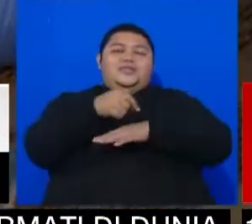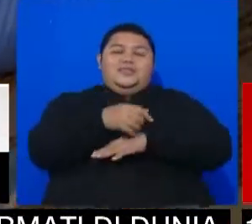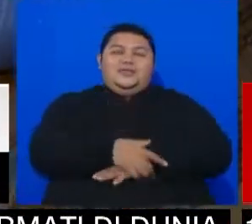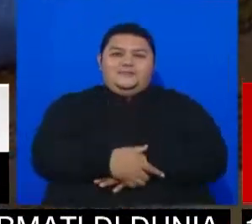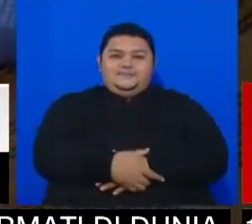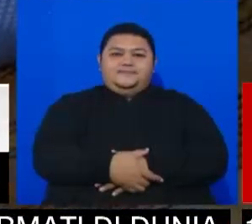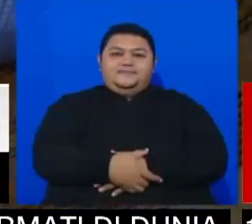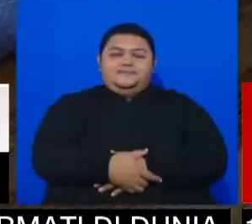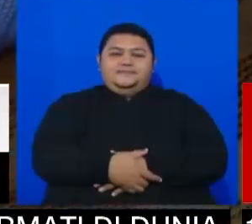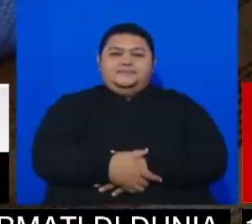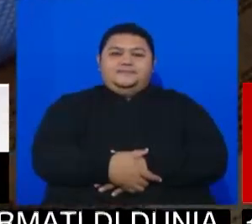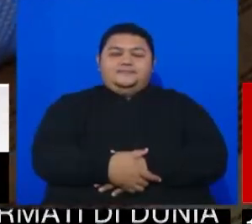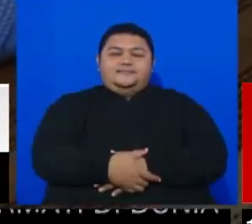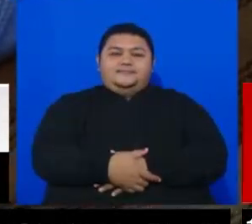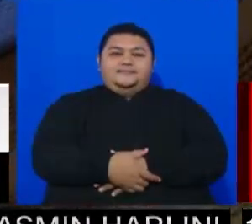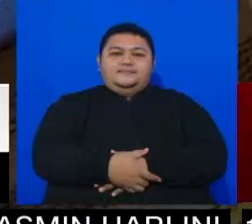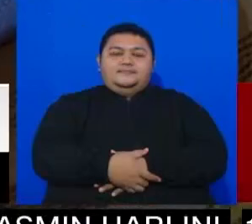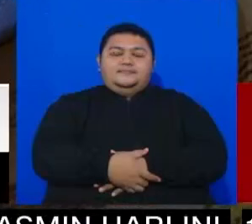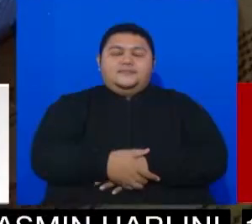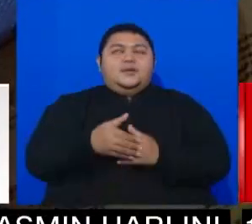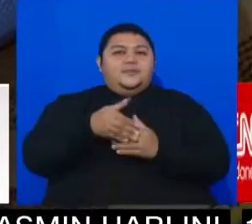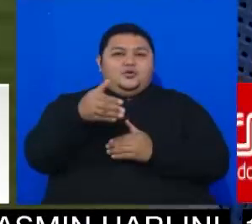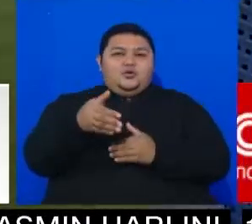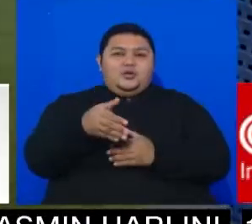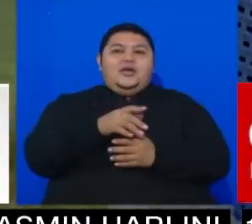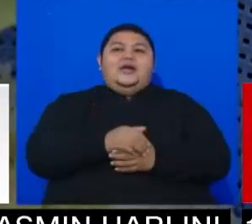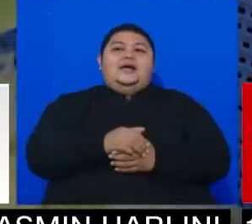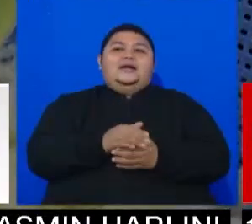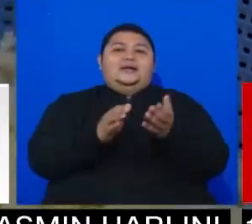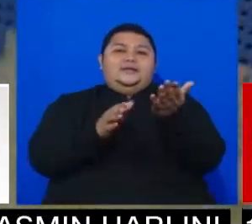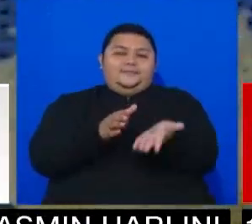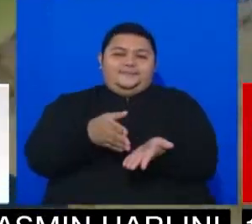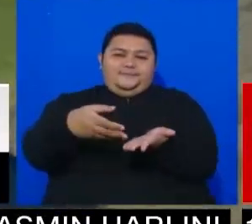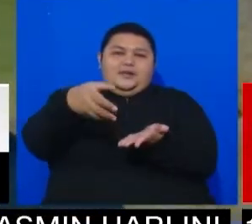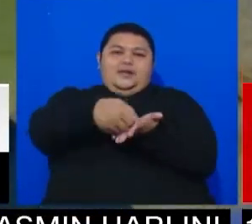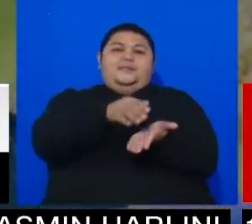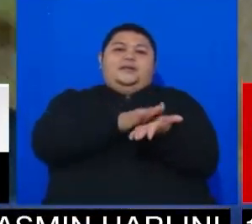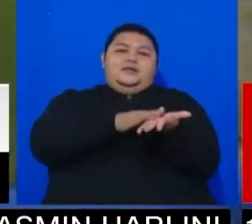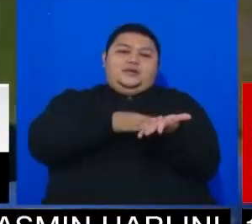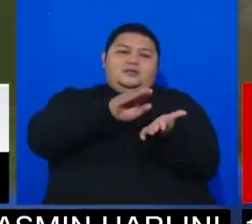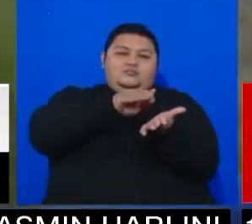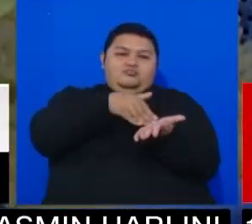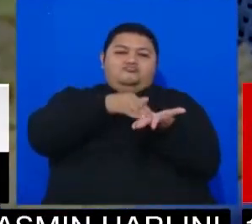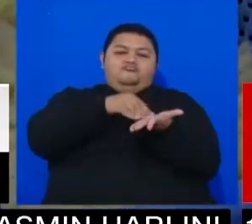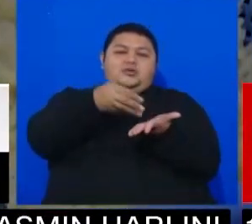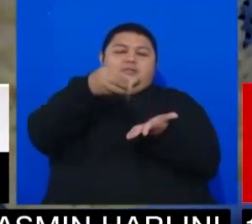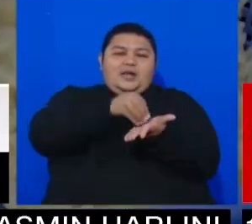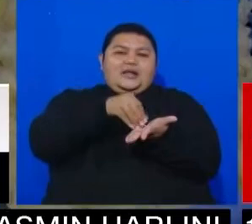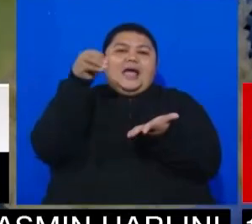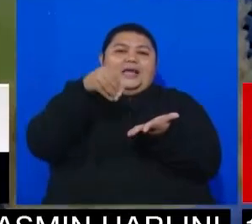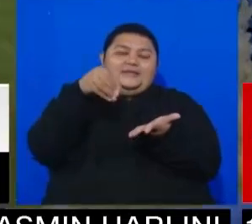Pengolahan aneka sate sudah selesai. Berikutnya kita akan mengolah nasi bakar. Nasi bakar dicampur aneka topping mulai dari ayam hingga